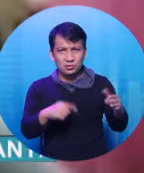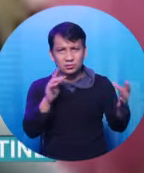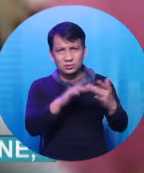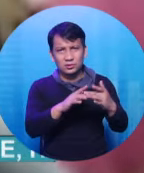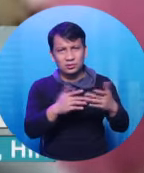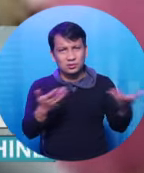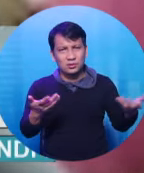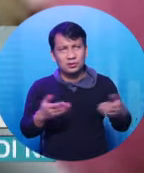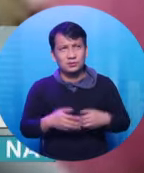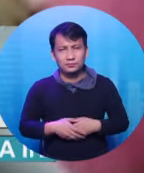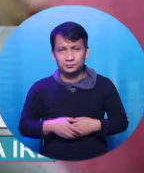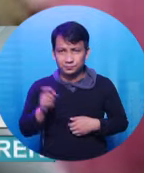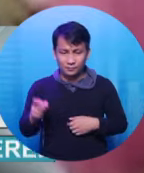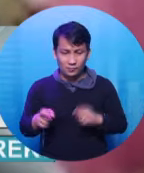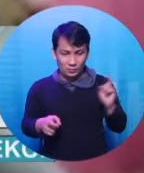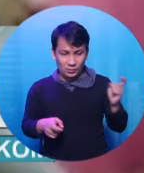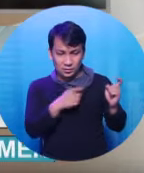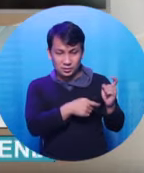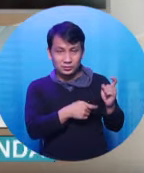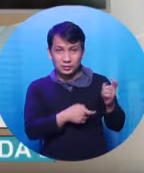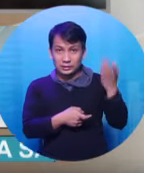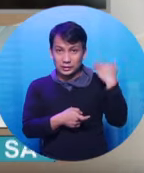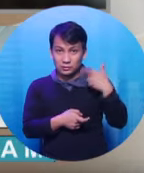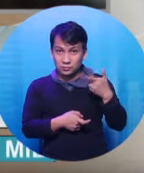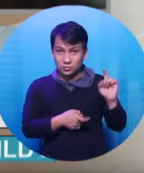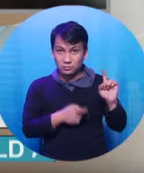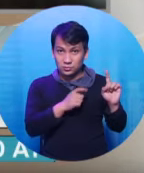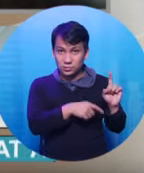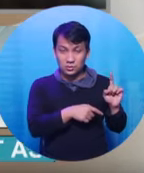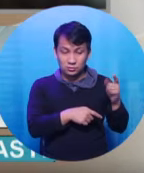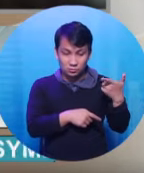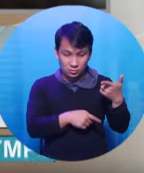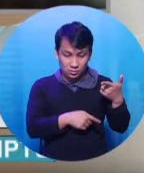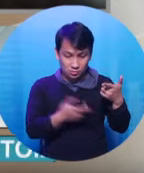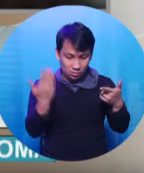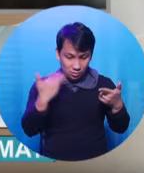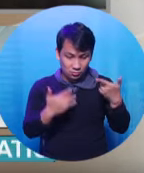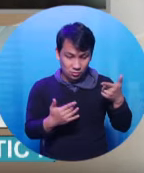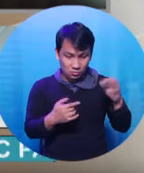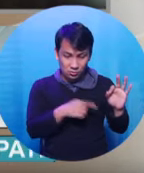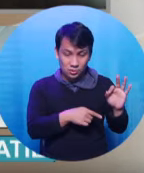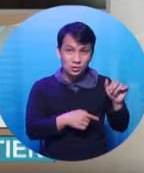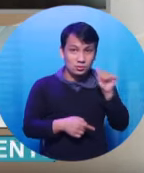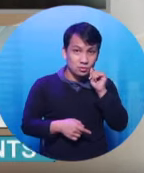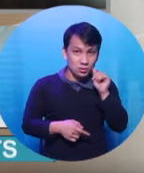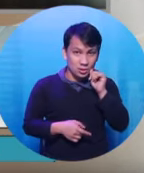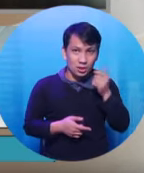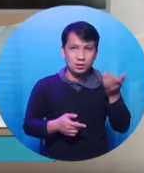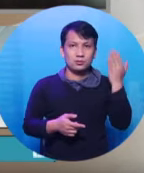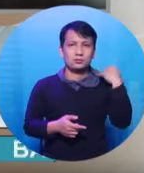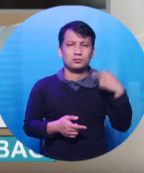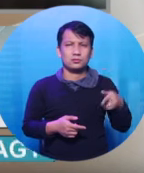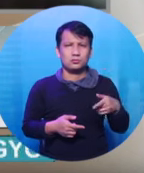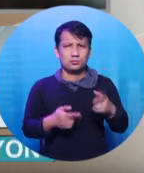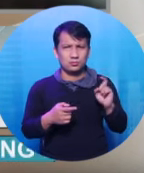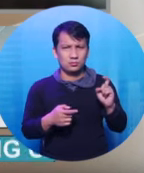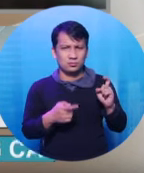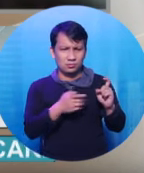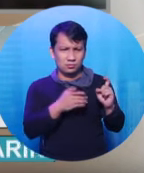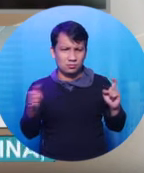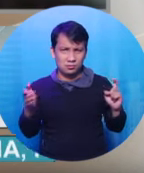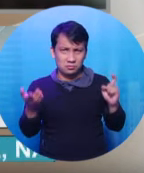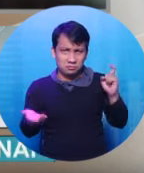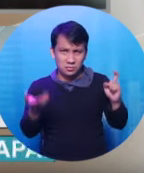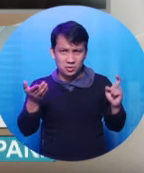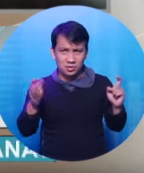Okay. Ang ex niyo po ay si Angelica. Dati mong kinakasama to. Apo. Okay. So, ex mo naman na ito. Eh, baka naman,